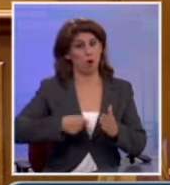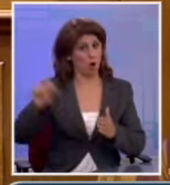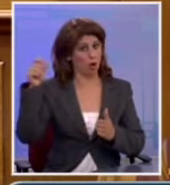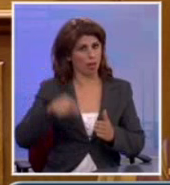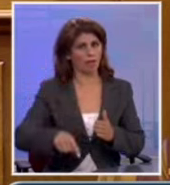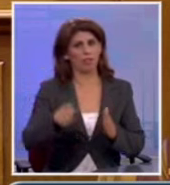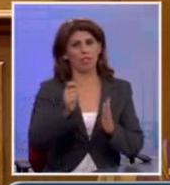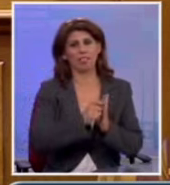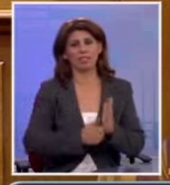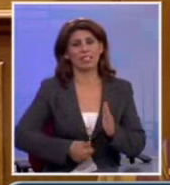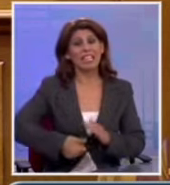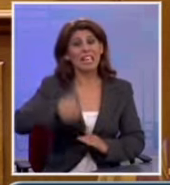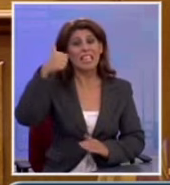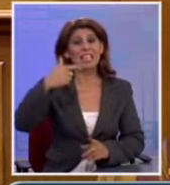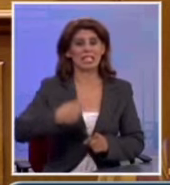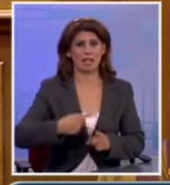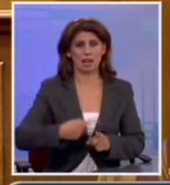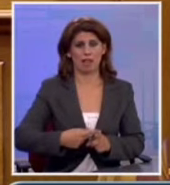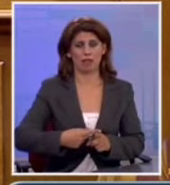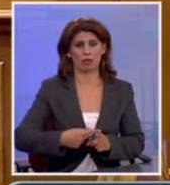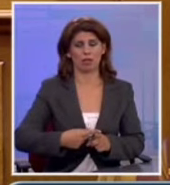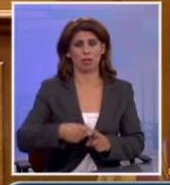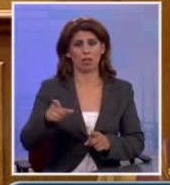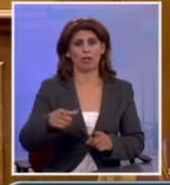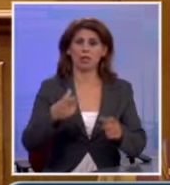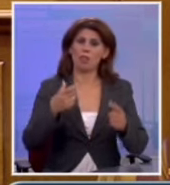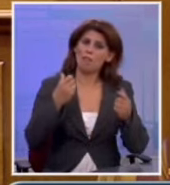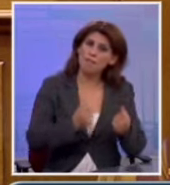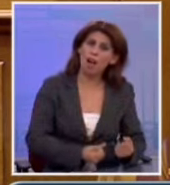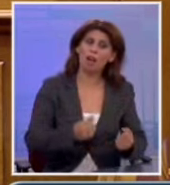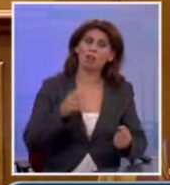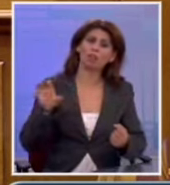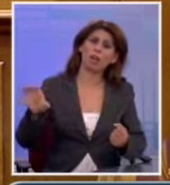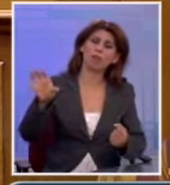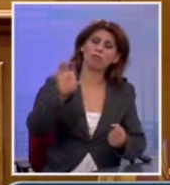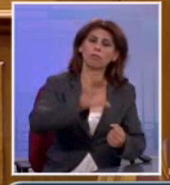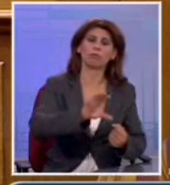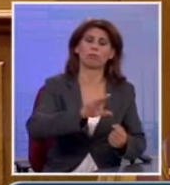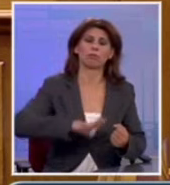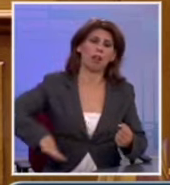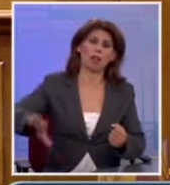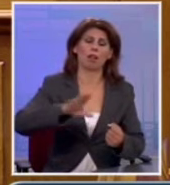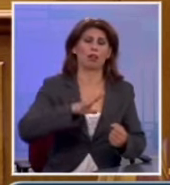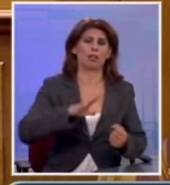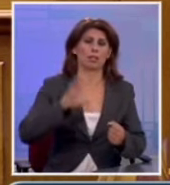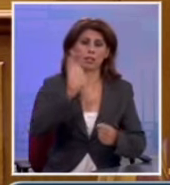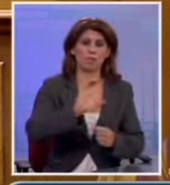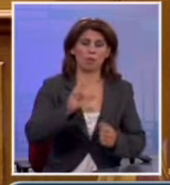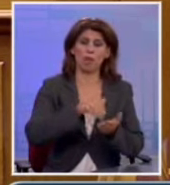θα καταγραφεί ως νίκη της Ελλάδας και ως φάρος για τους λαούς της Ευρώπης, προκειμένου να αποφύγουμε όλοι